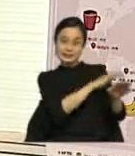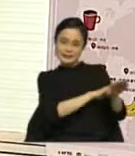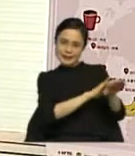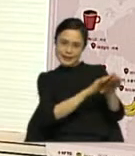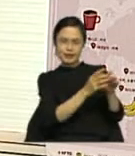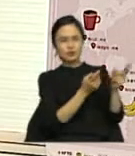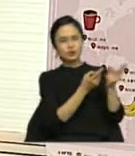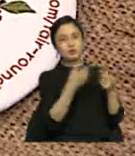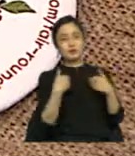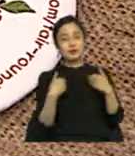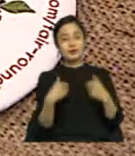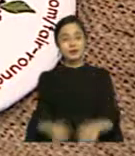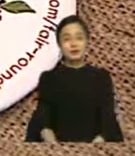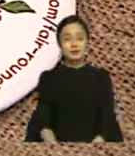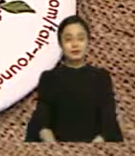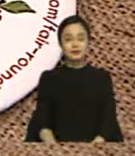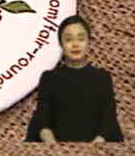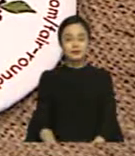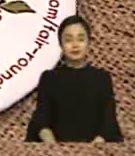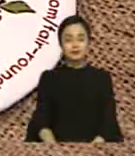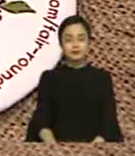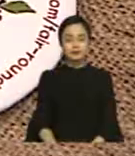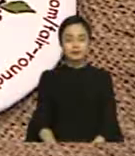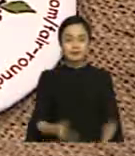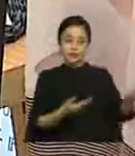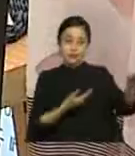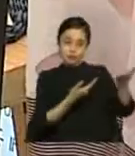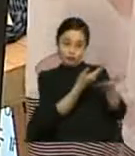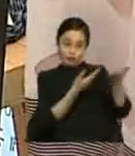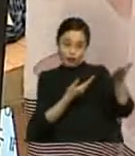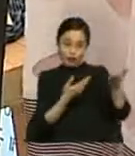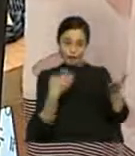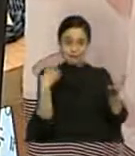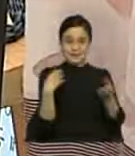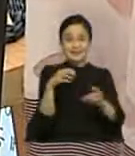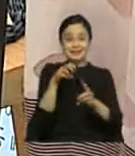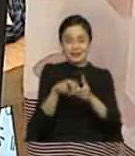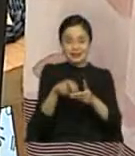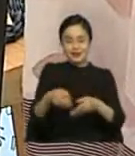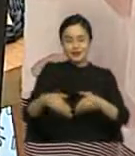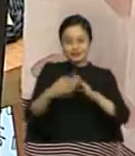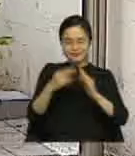성북구는 공정무역센터 개관 2주년을 맞아 오는 24일까지